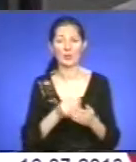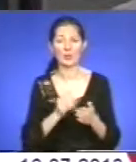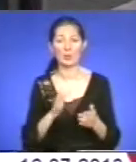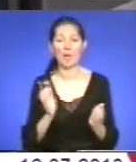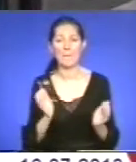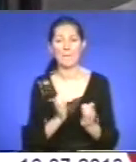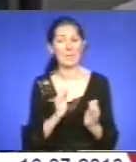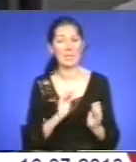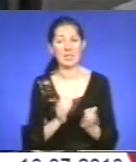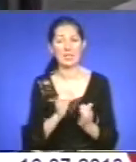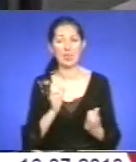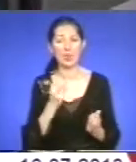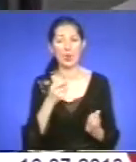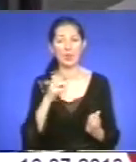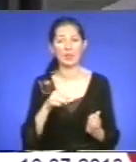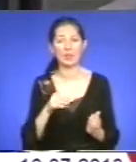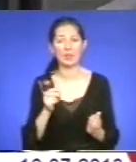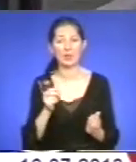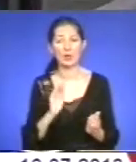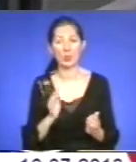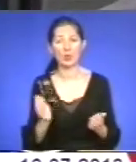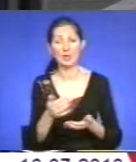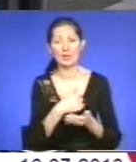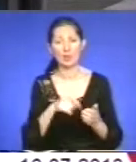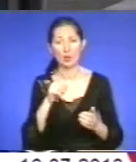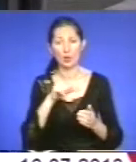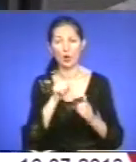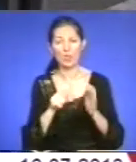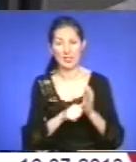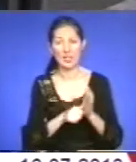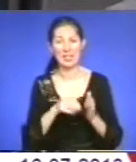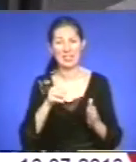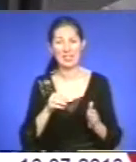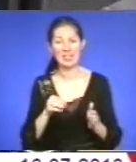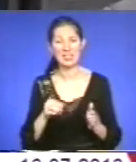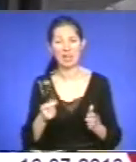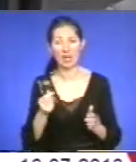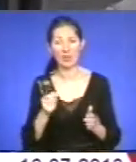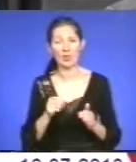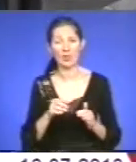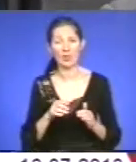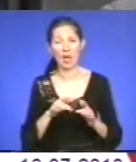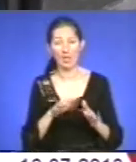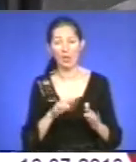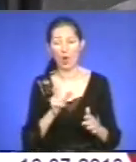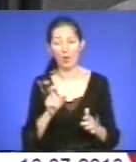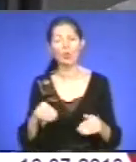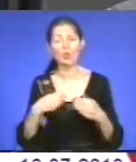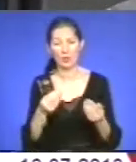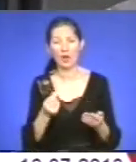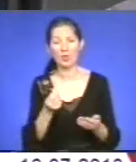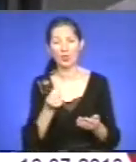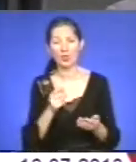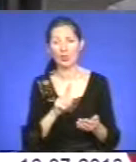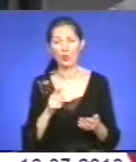оскільки було зібрано за всю акцію трошки більше, ніж 116 тисяч гривень. Люди ці гроші здавали для того, щоб вони не пропали, для того, щоб люди не